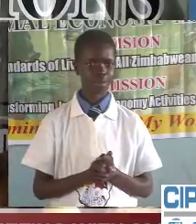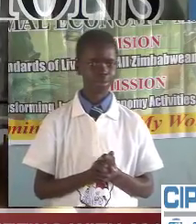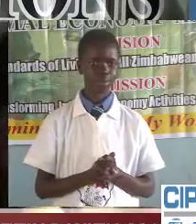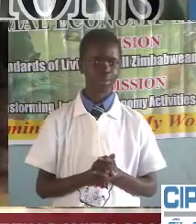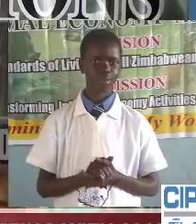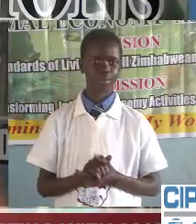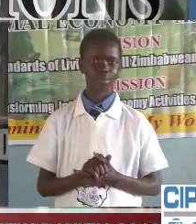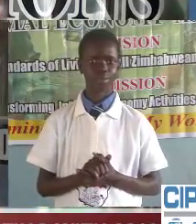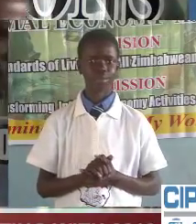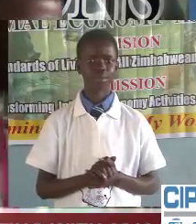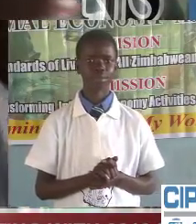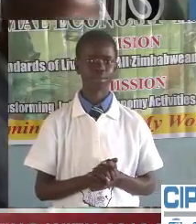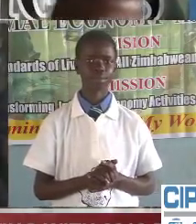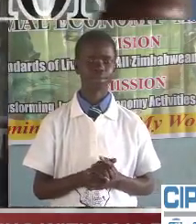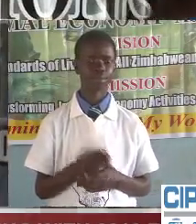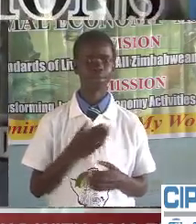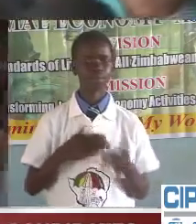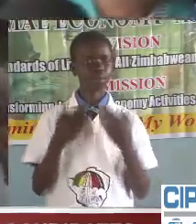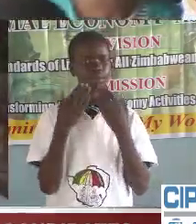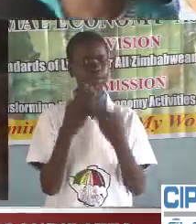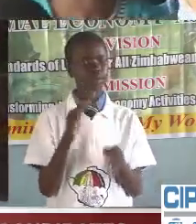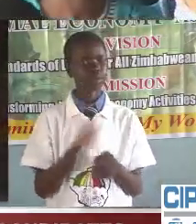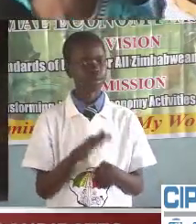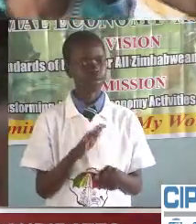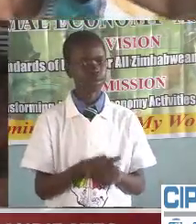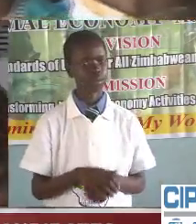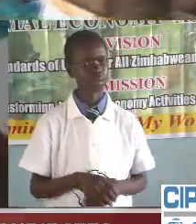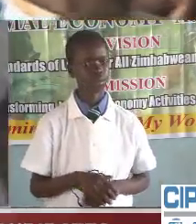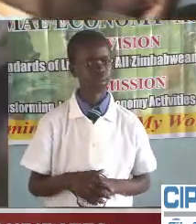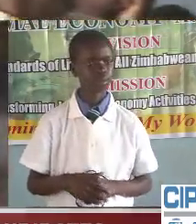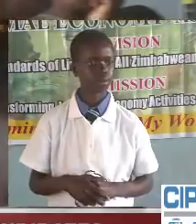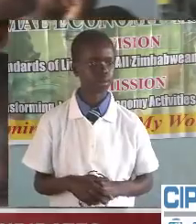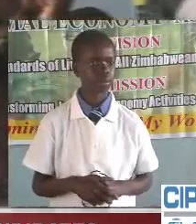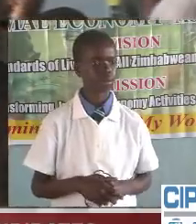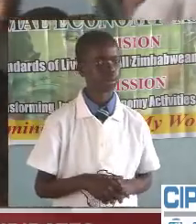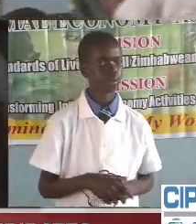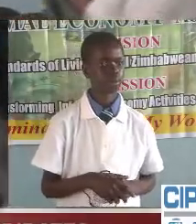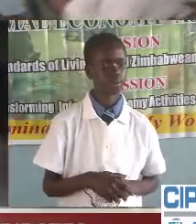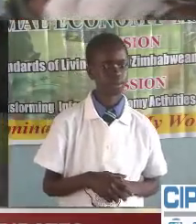ndinotenda chaizvo gara izvonyapa